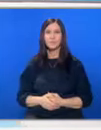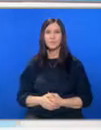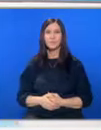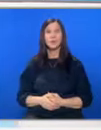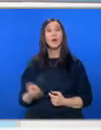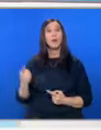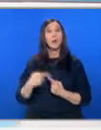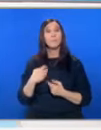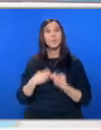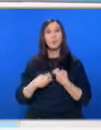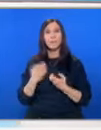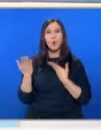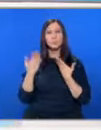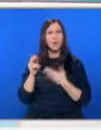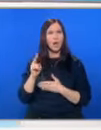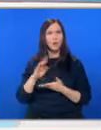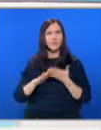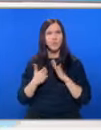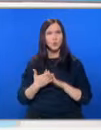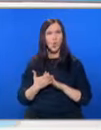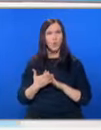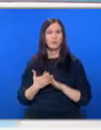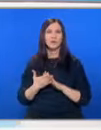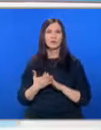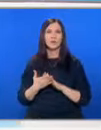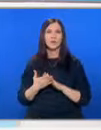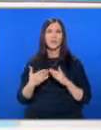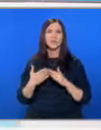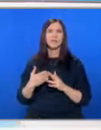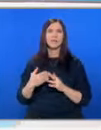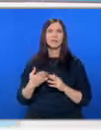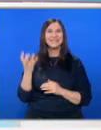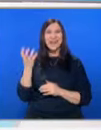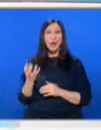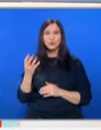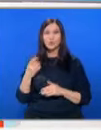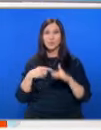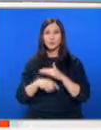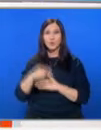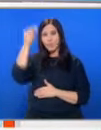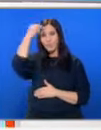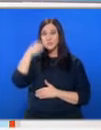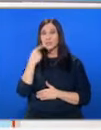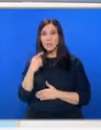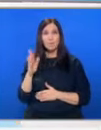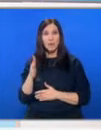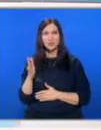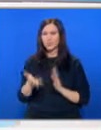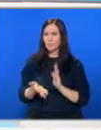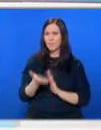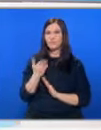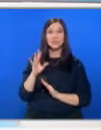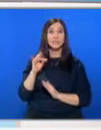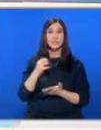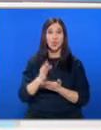И към проблемите на образованието, как се подготвят зрелостниците за матурите по български език през май? Ще се повишат ли